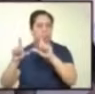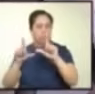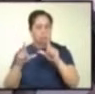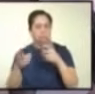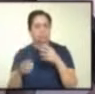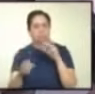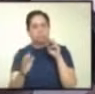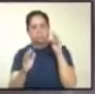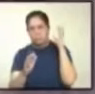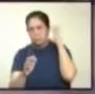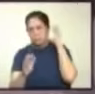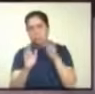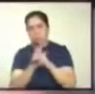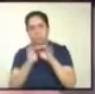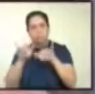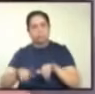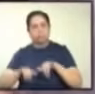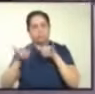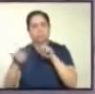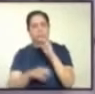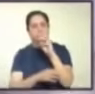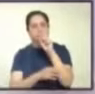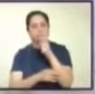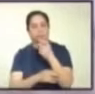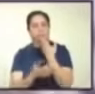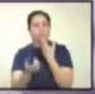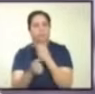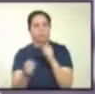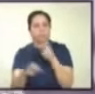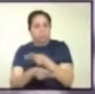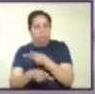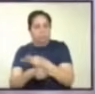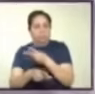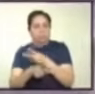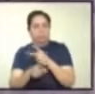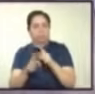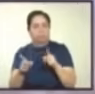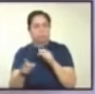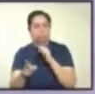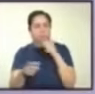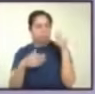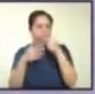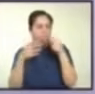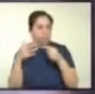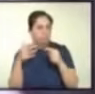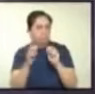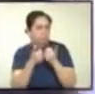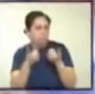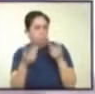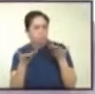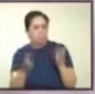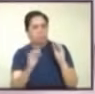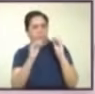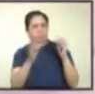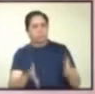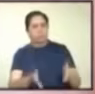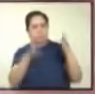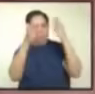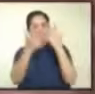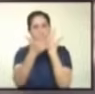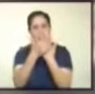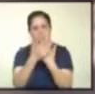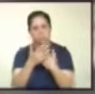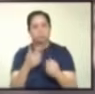Maguindanao Massacre na mananatili sa maximum security compound. Pero tumanggi si Bantag na isiwalat kung saang building ikukulong ang mga